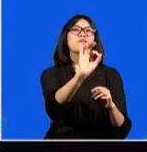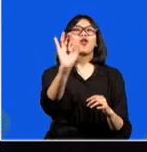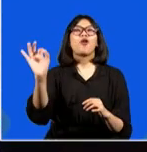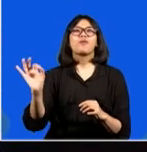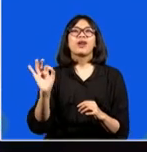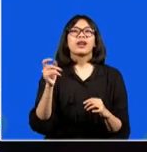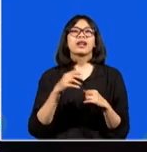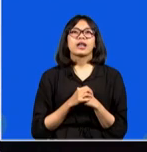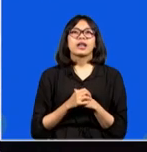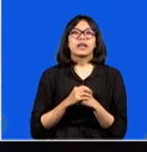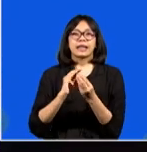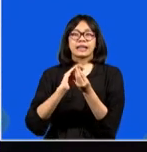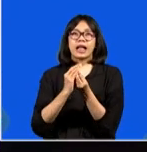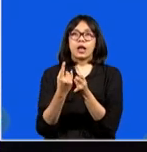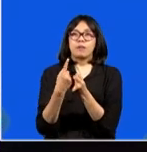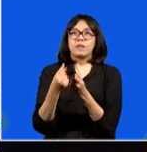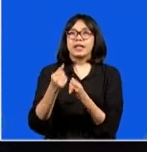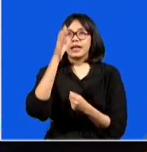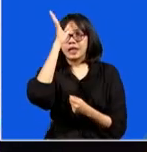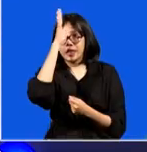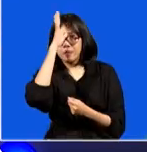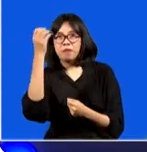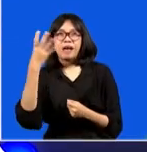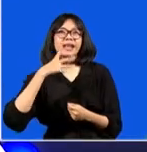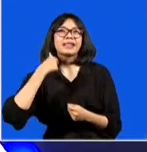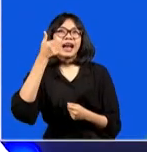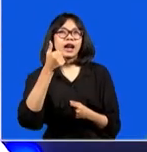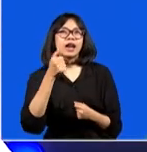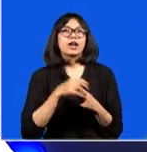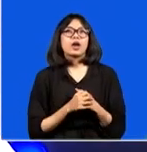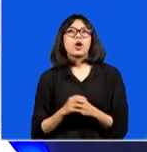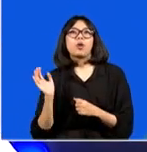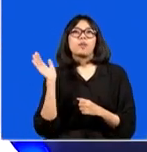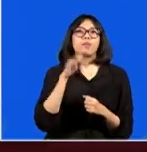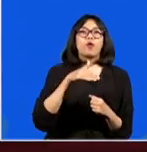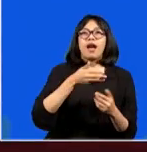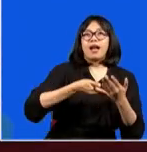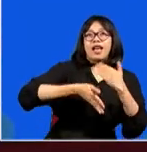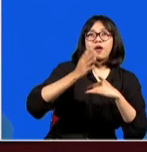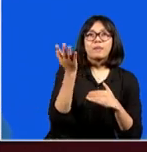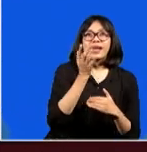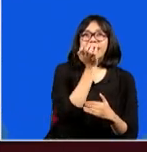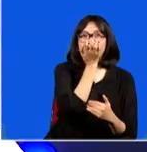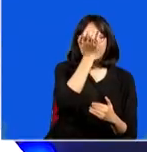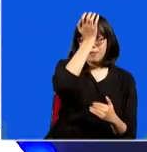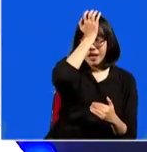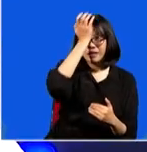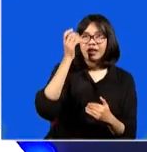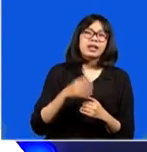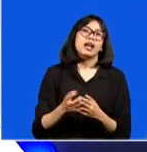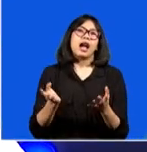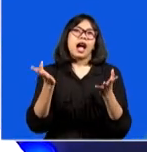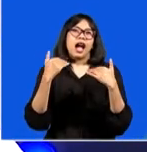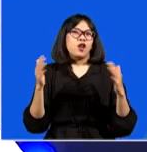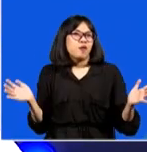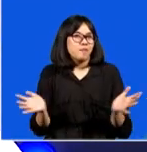Beli salak di Bali Pulangnya lewat Denpasar Mari bergerak